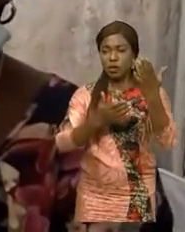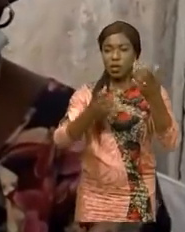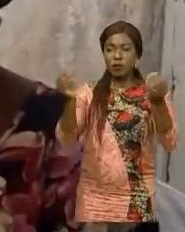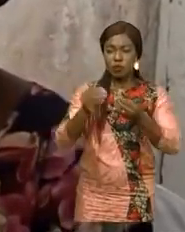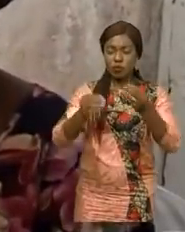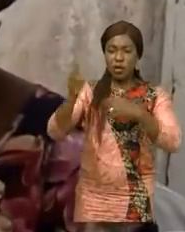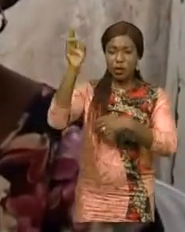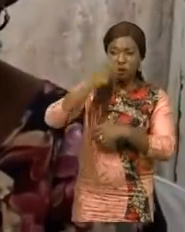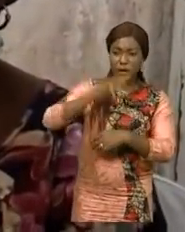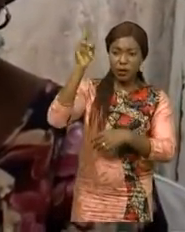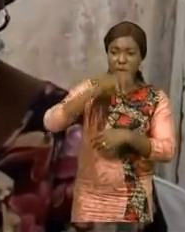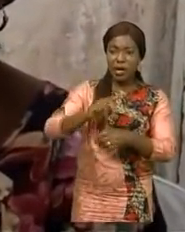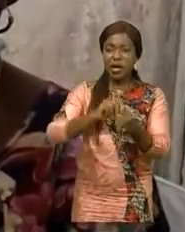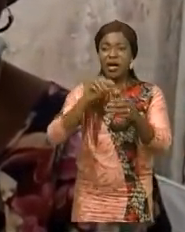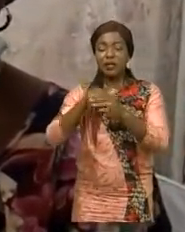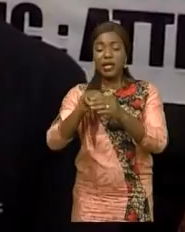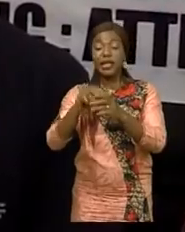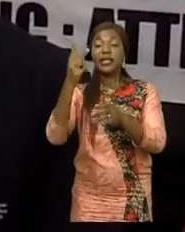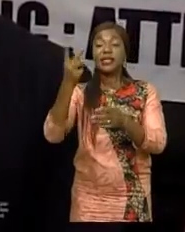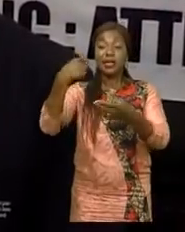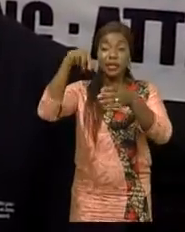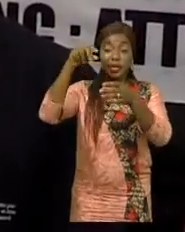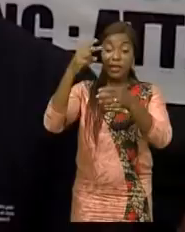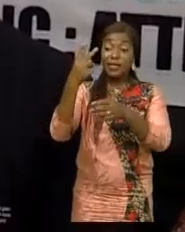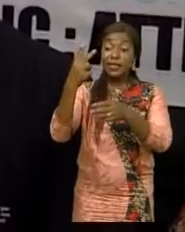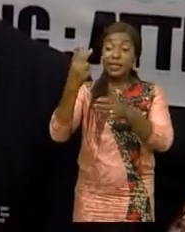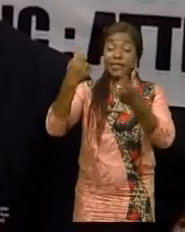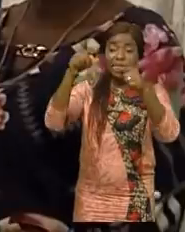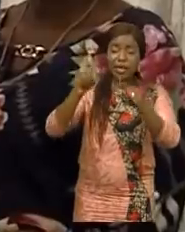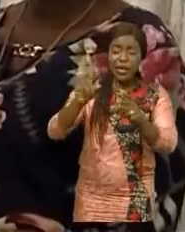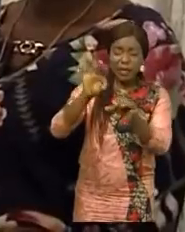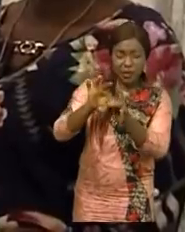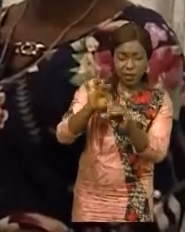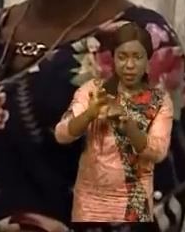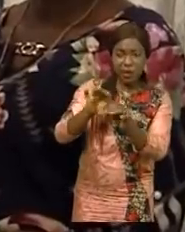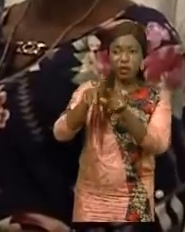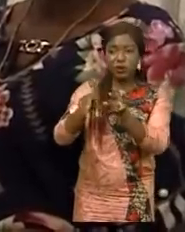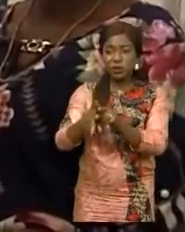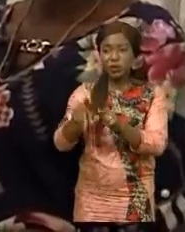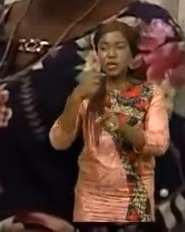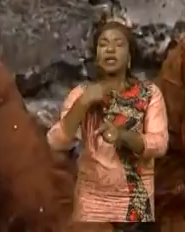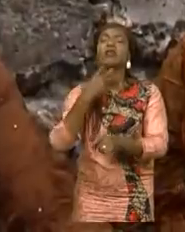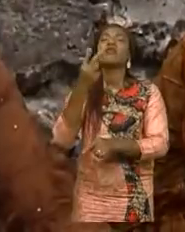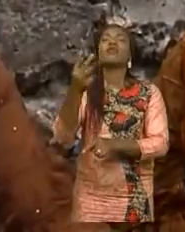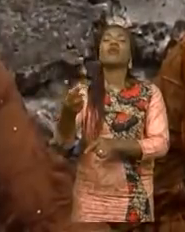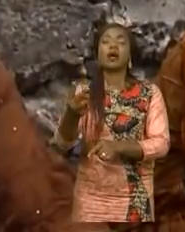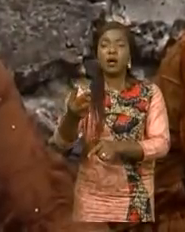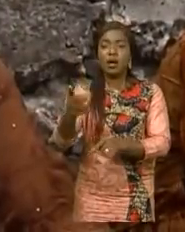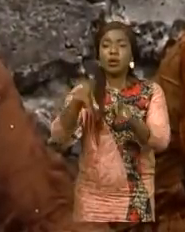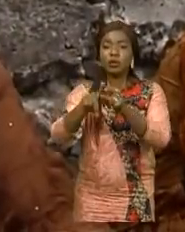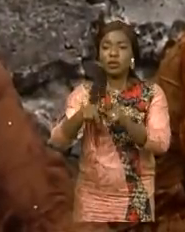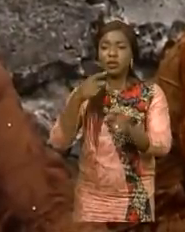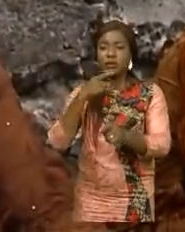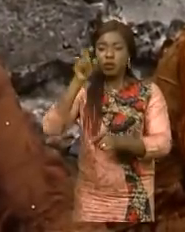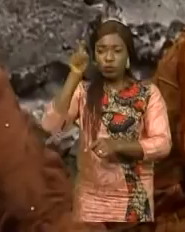avec la gestion de deux précédentes échéances électorales ces femmes lèvent le temps et revendique la présidence de la